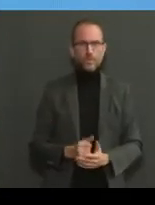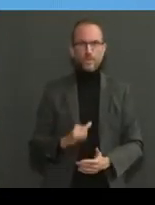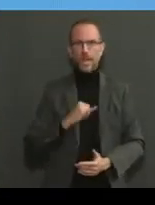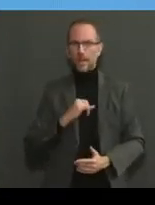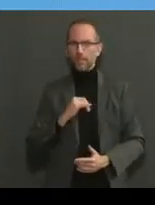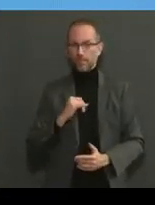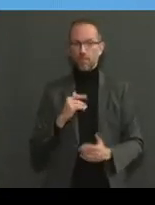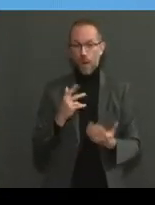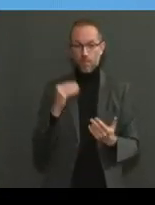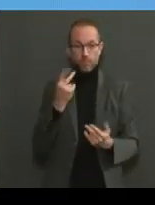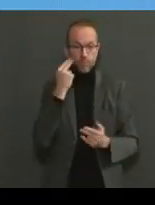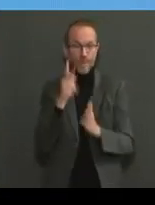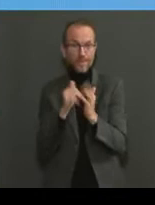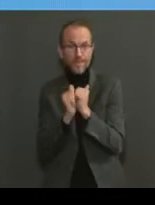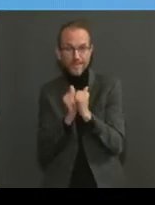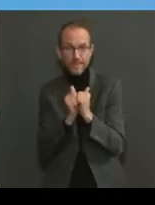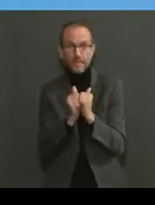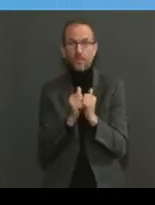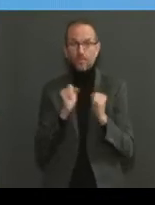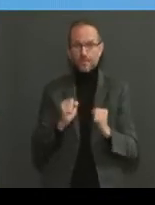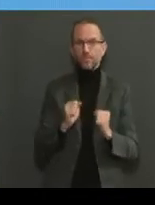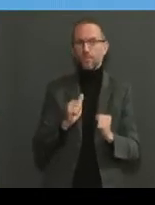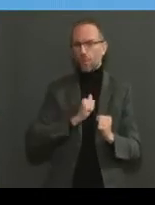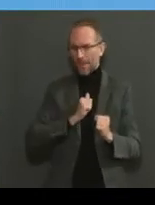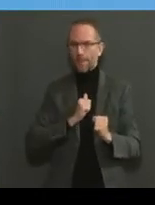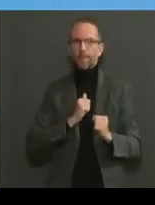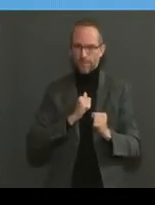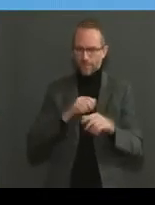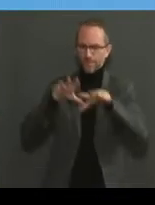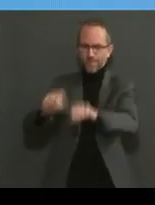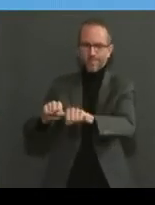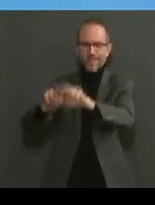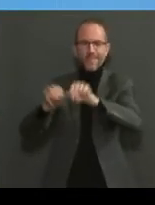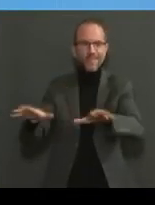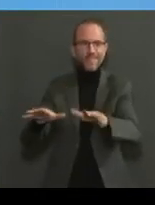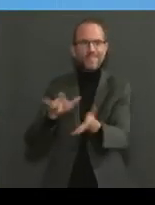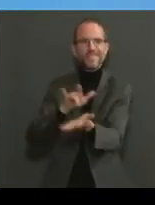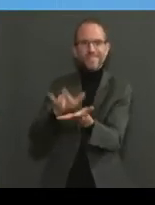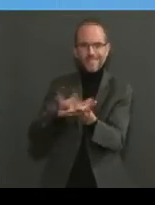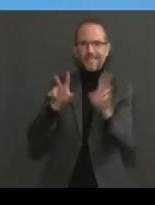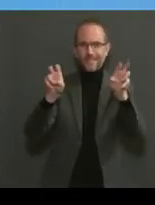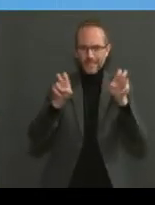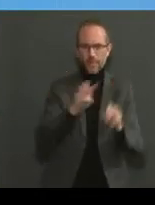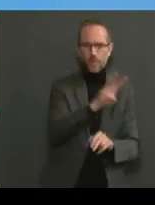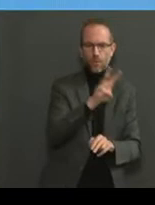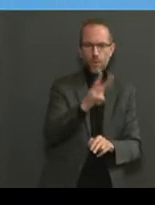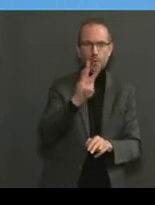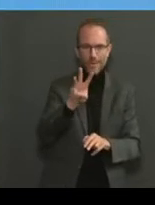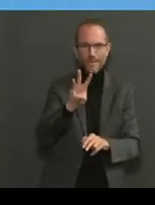pouvez vous-même réserver un test via un outil de réservation en ligne à l'adresse